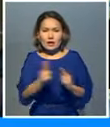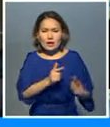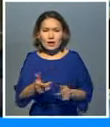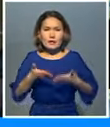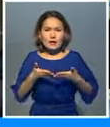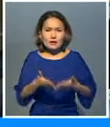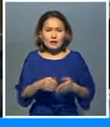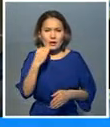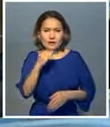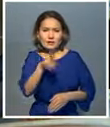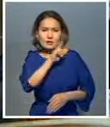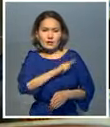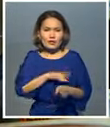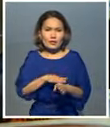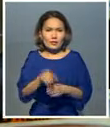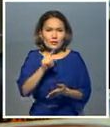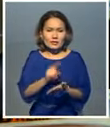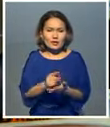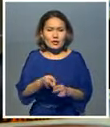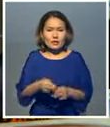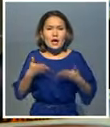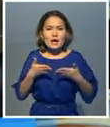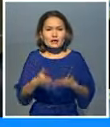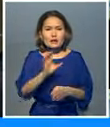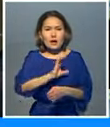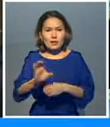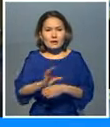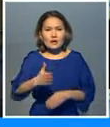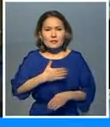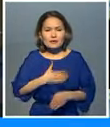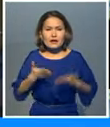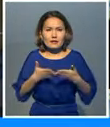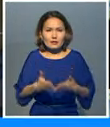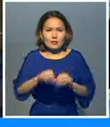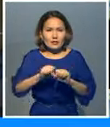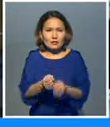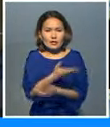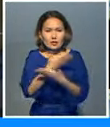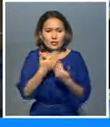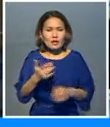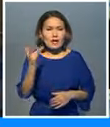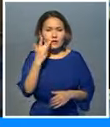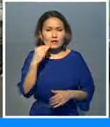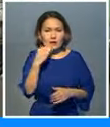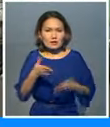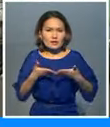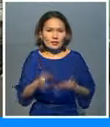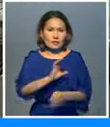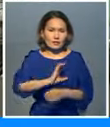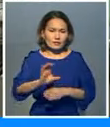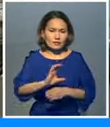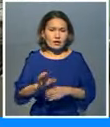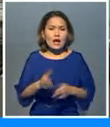етуіне де кедергі келтіреді. Осы кезге дейін шығарылған кемелердің бірде бірінде кемшілік болмады, ел үшін қызмет етуде.